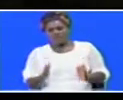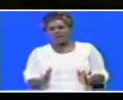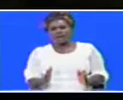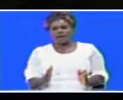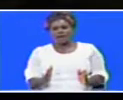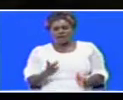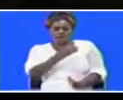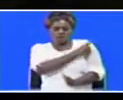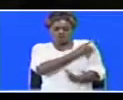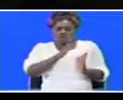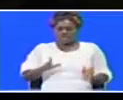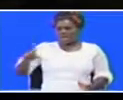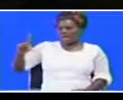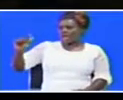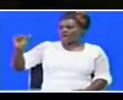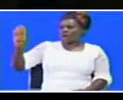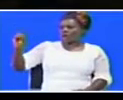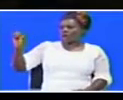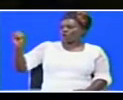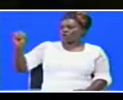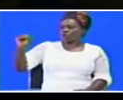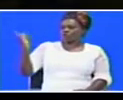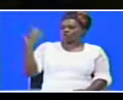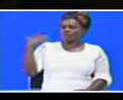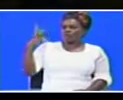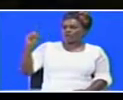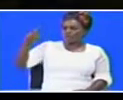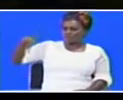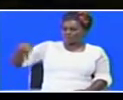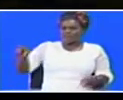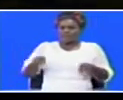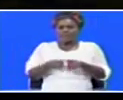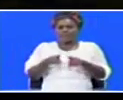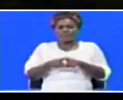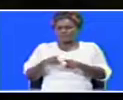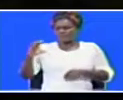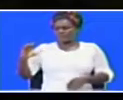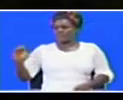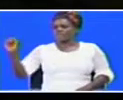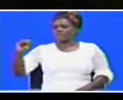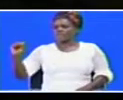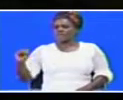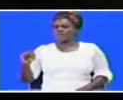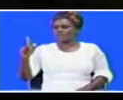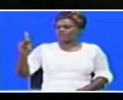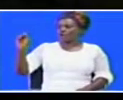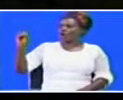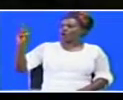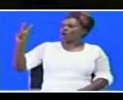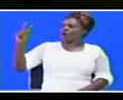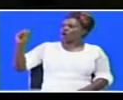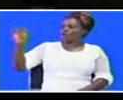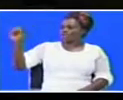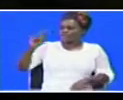kitaifa Daktari Joyce Laboso na aliyekuwa mbunge wa Konoin, hali kadhalika waziri msaidizi Julius Kones. Majira